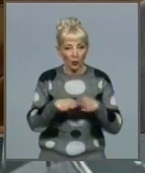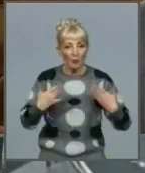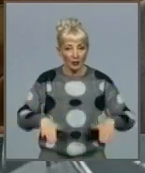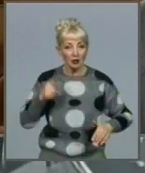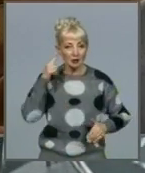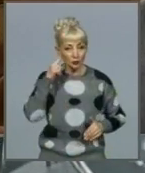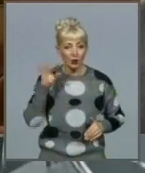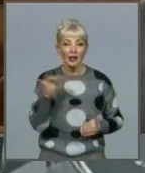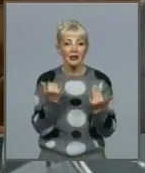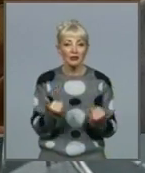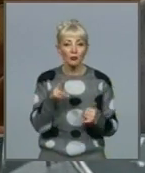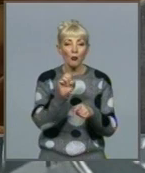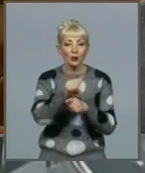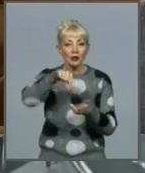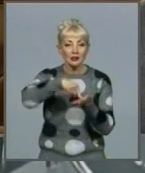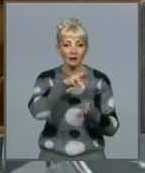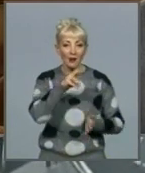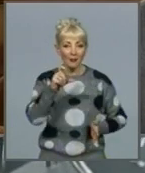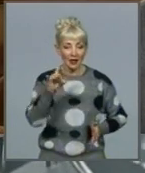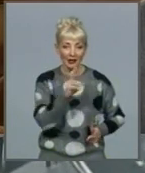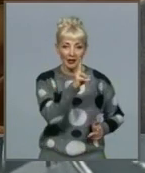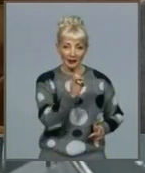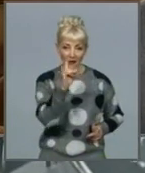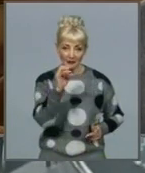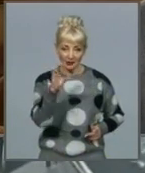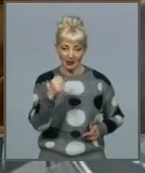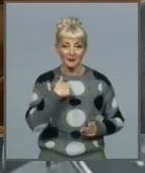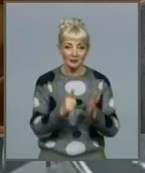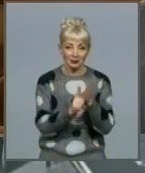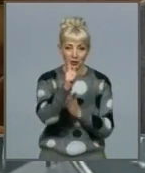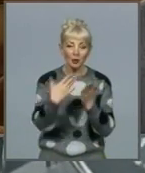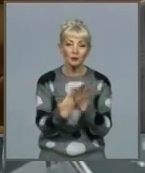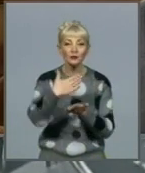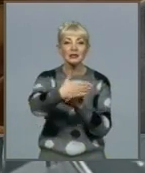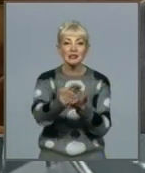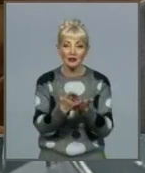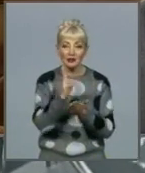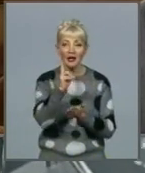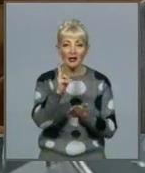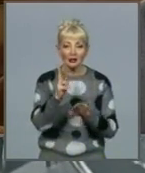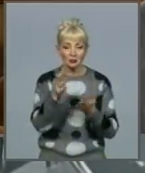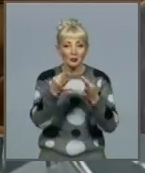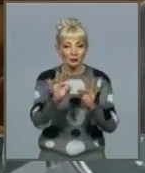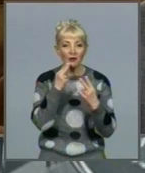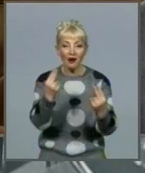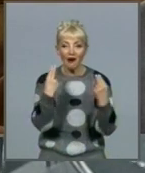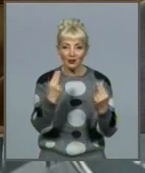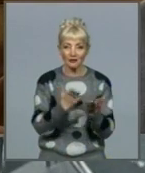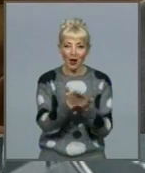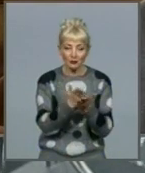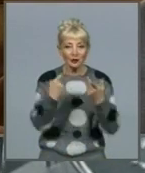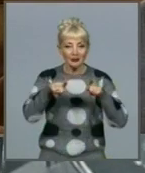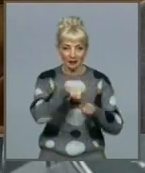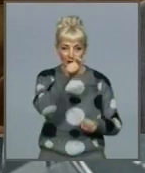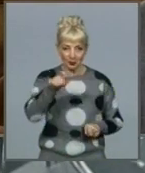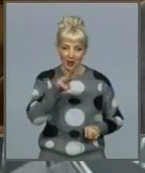поручению городского главы Геннадия Кирнеса мы внедряем новый сервис, который позволит качественно обслуживать таких людей. Мы говорим и про